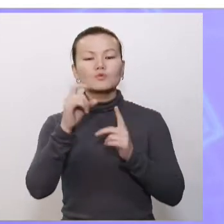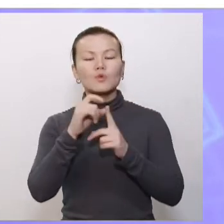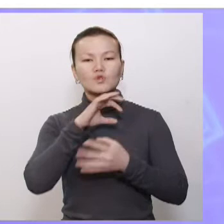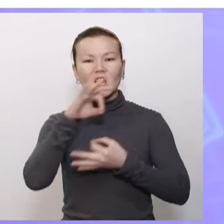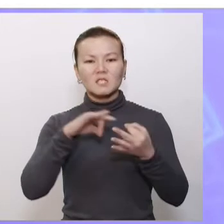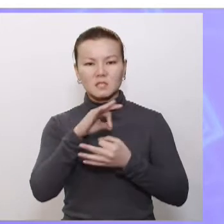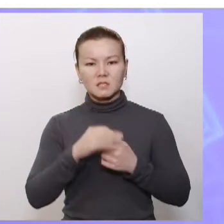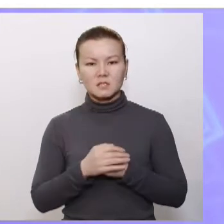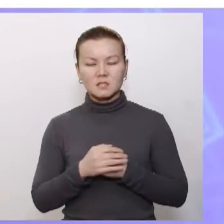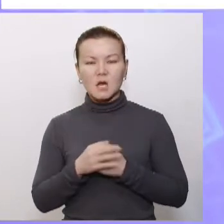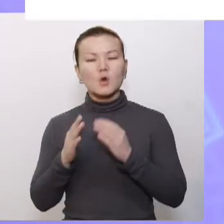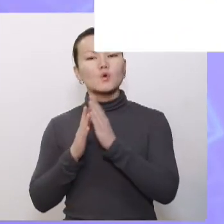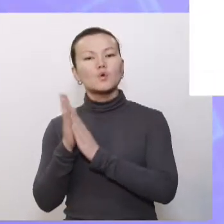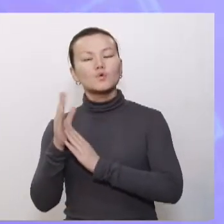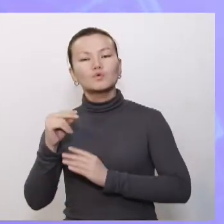Чөп,